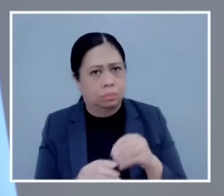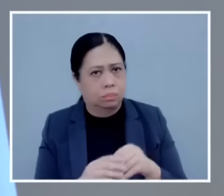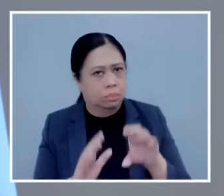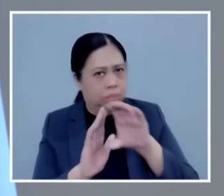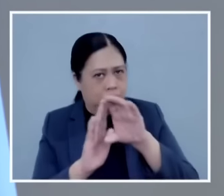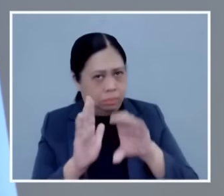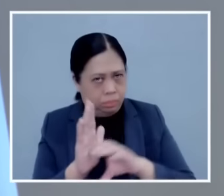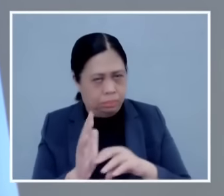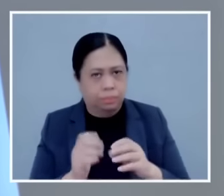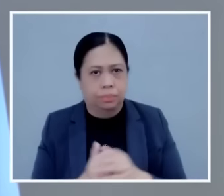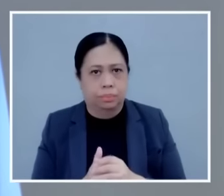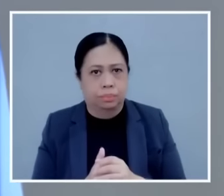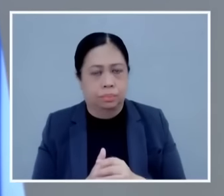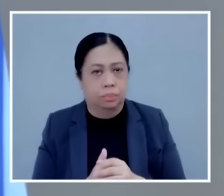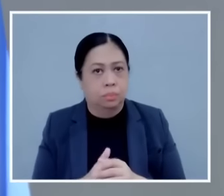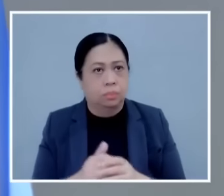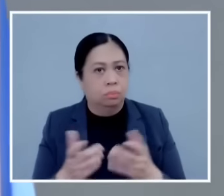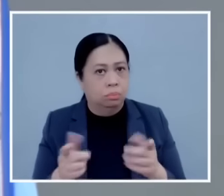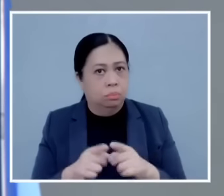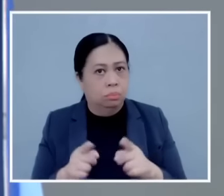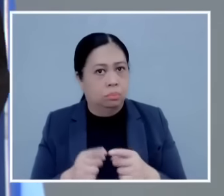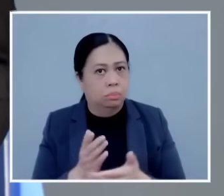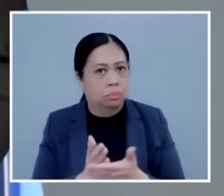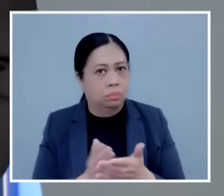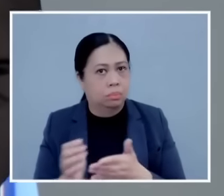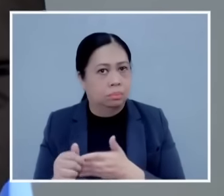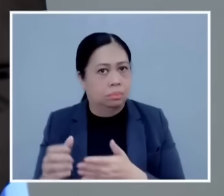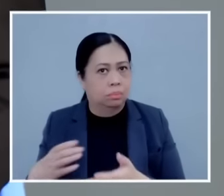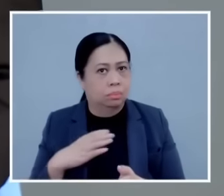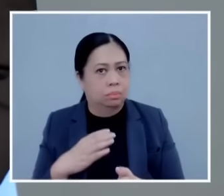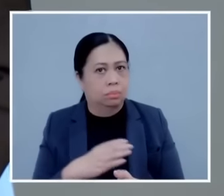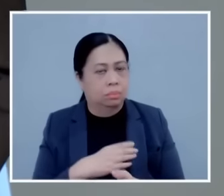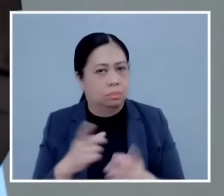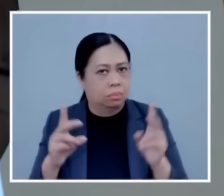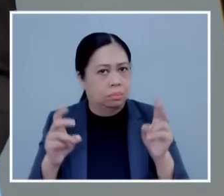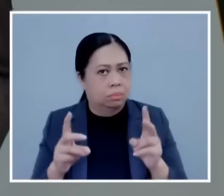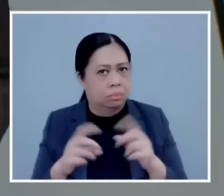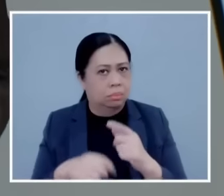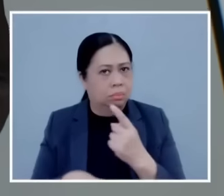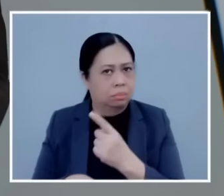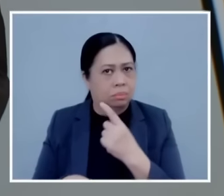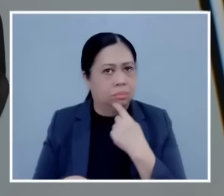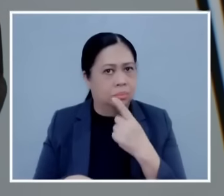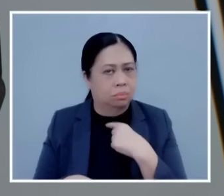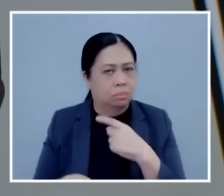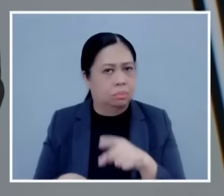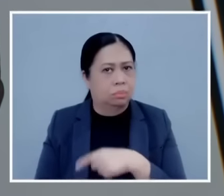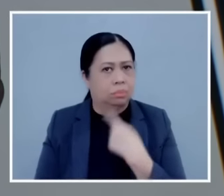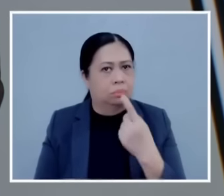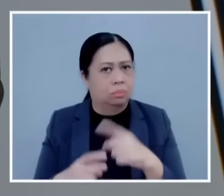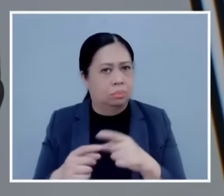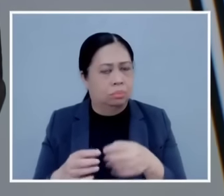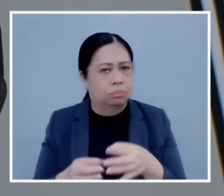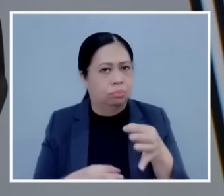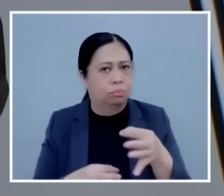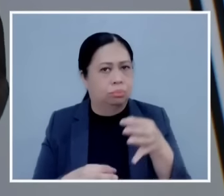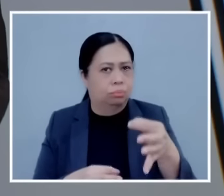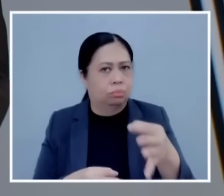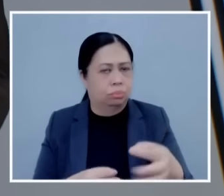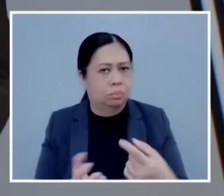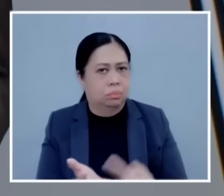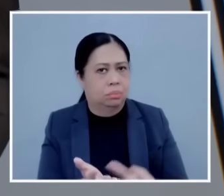batas. Hindi rin pinalagpas ng ilang leader ng Kamara ang umano'y bantang pagpapatagal pa sa deliberasyon ng